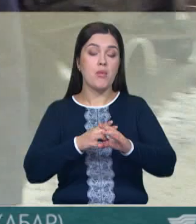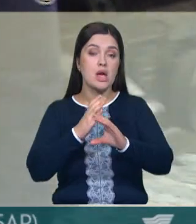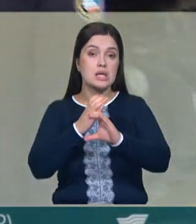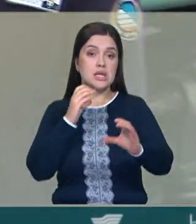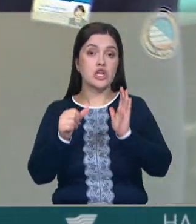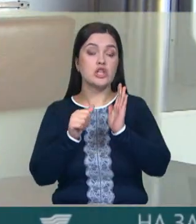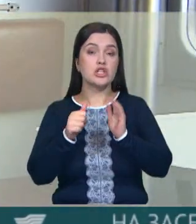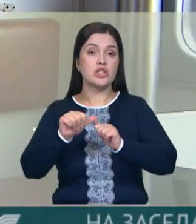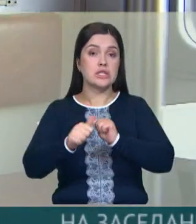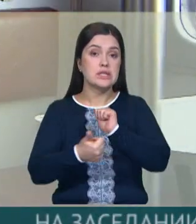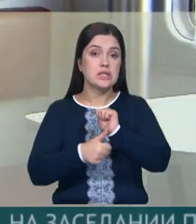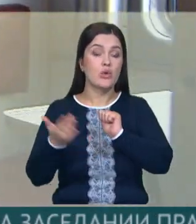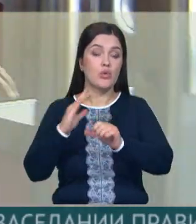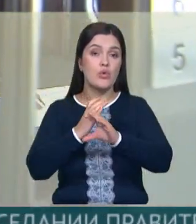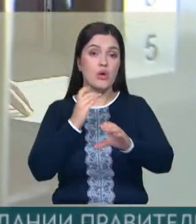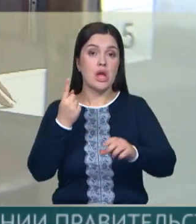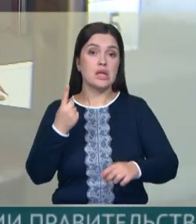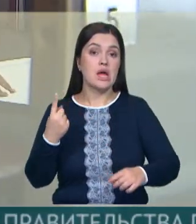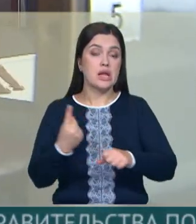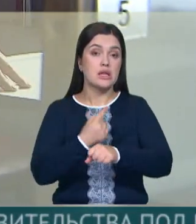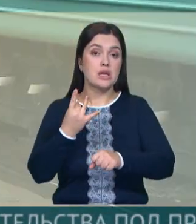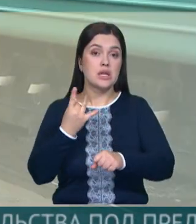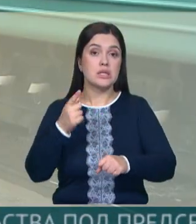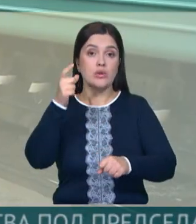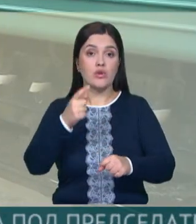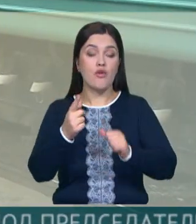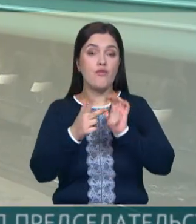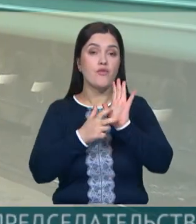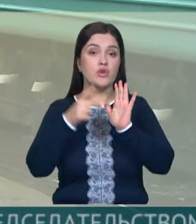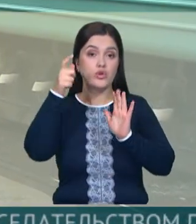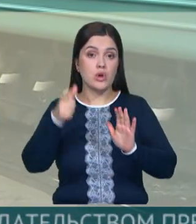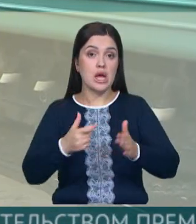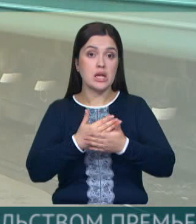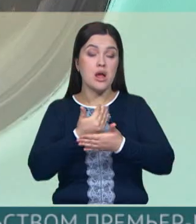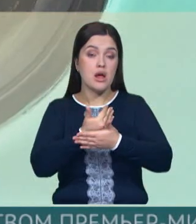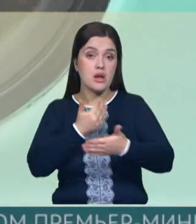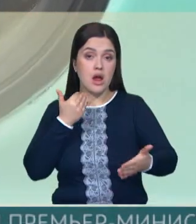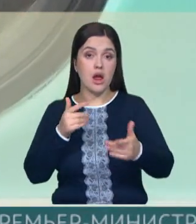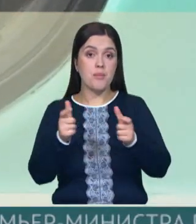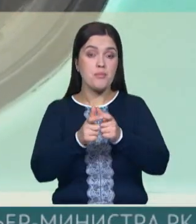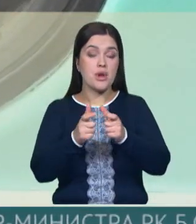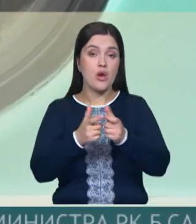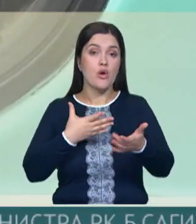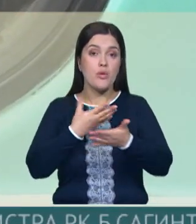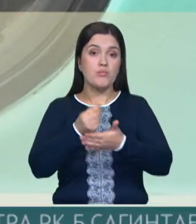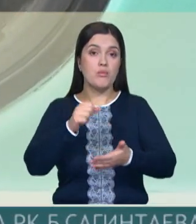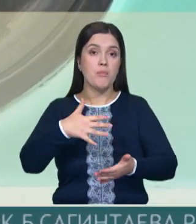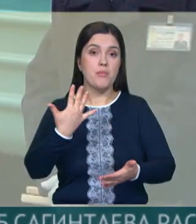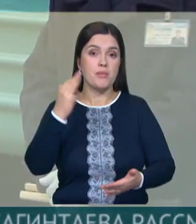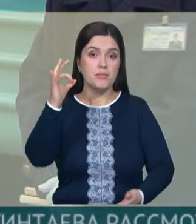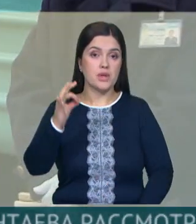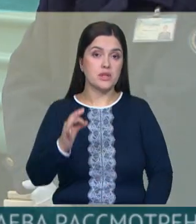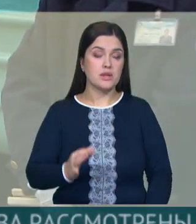которые раз в неделю смогут перевозить около 800 человек. При покупке билета за 45 дней можно получить скидку в